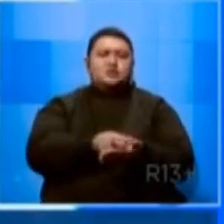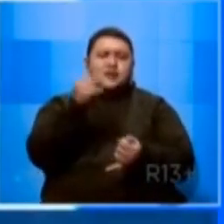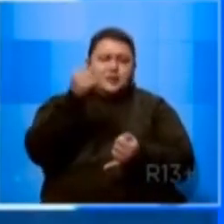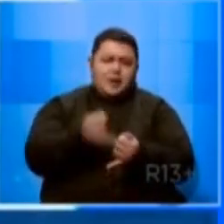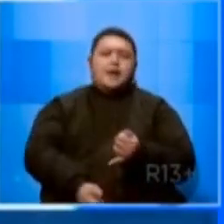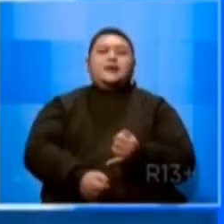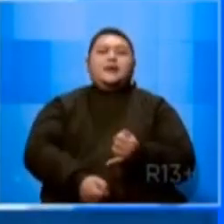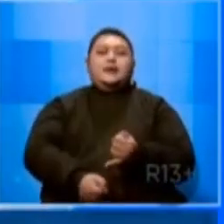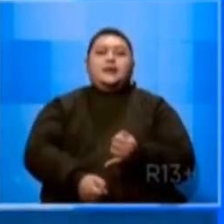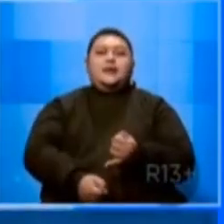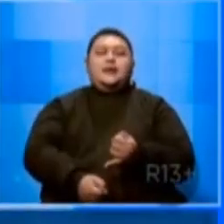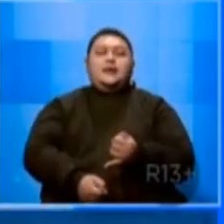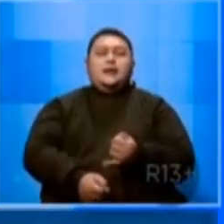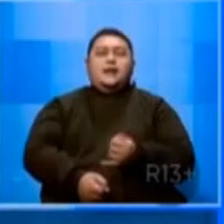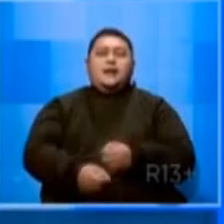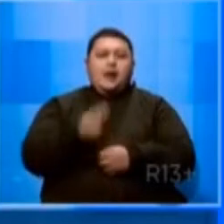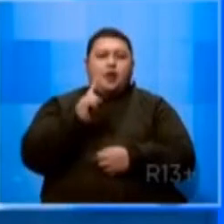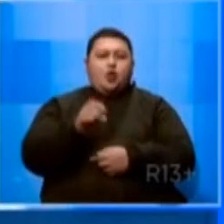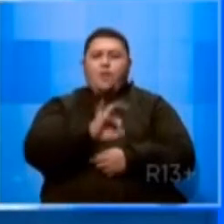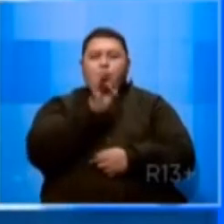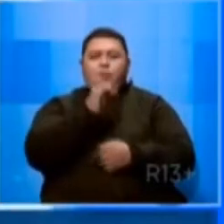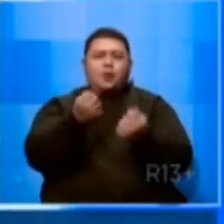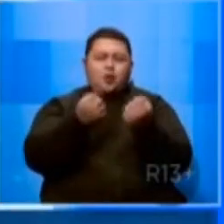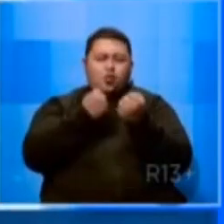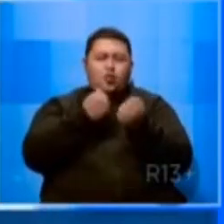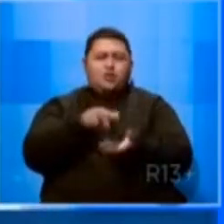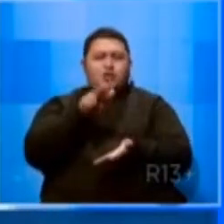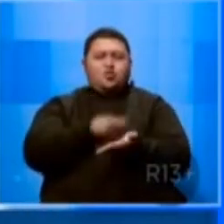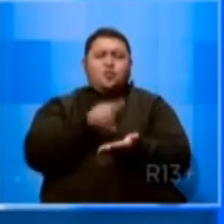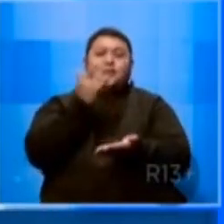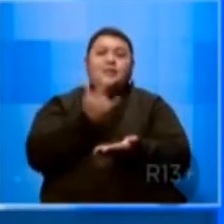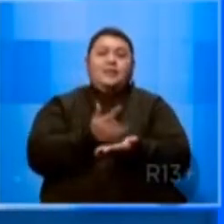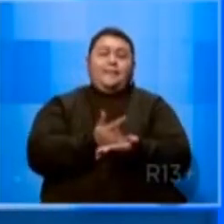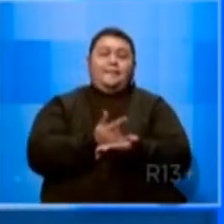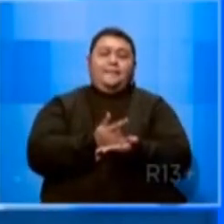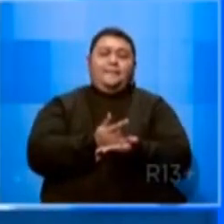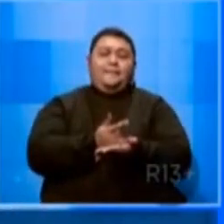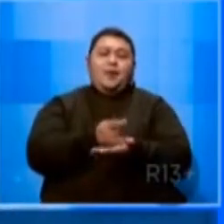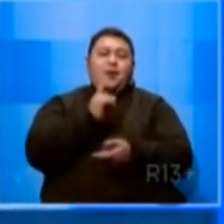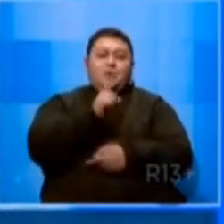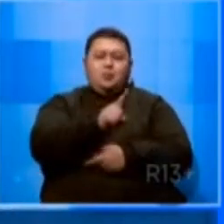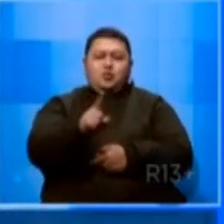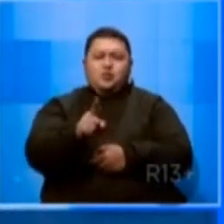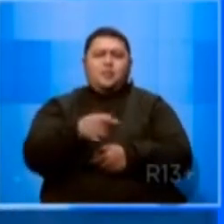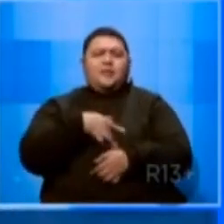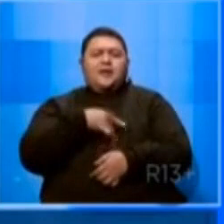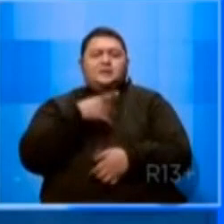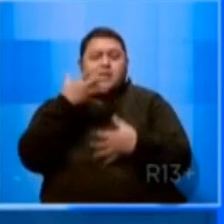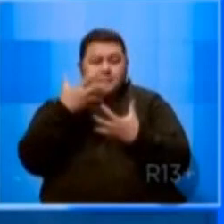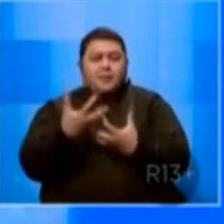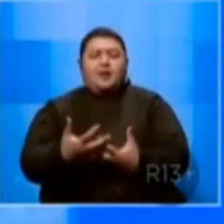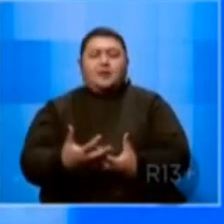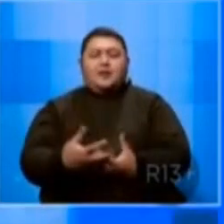putusan yang akhir atau belum berkekuatan hukum tetap para pihak yang merasa keberatan tidak terima dengan